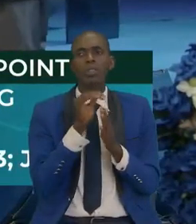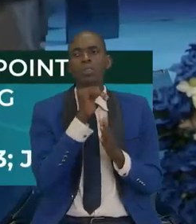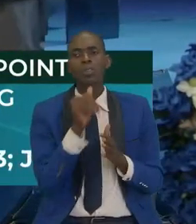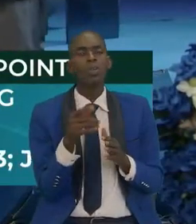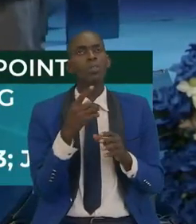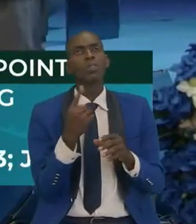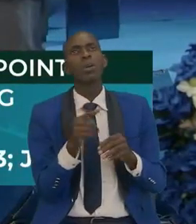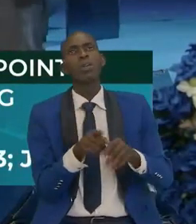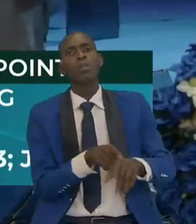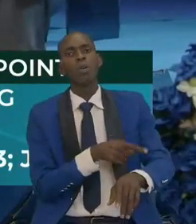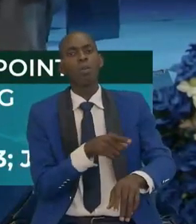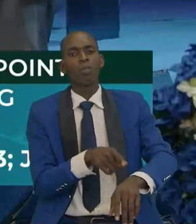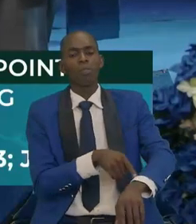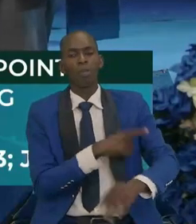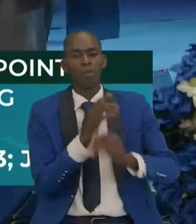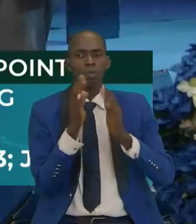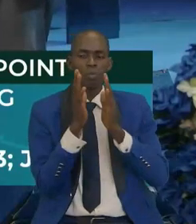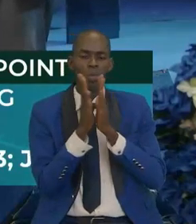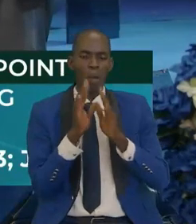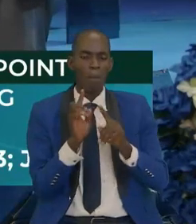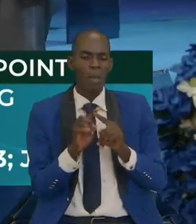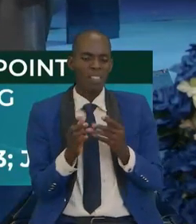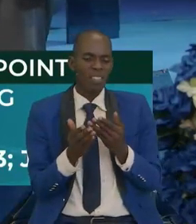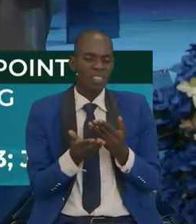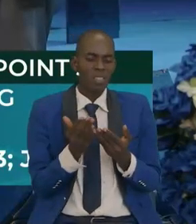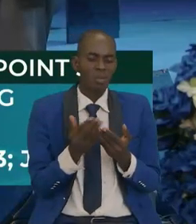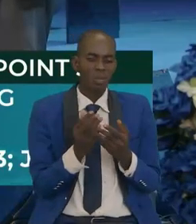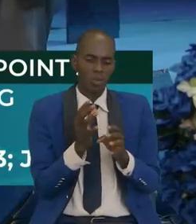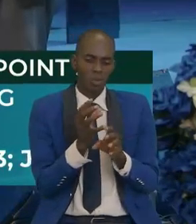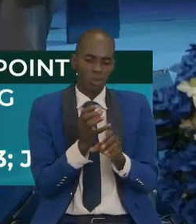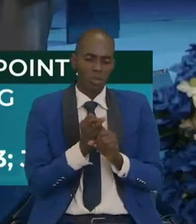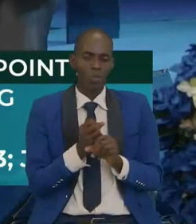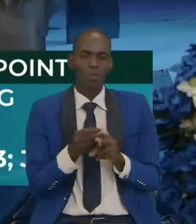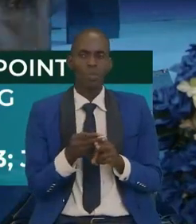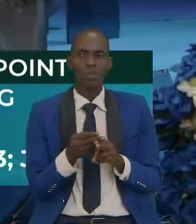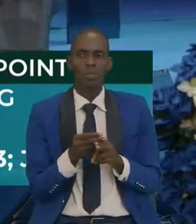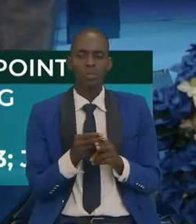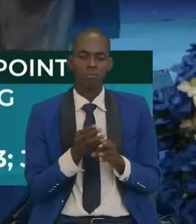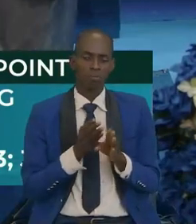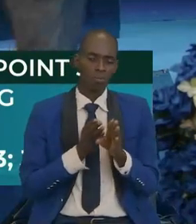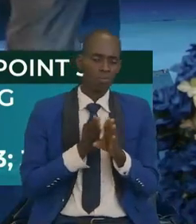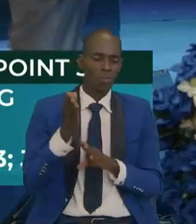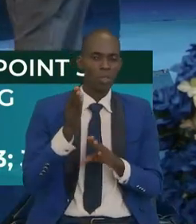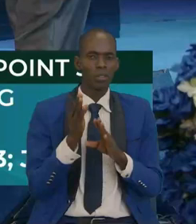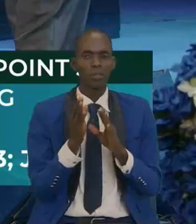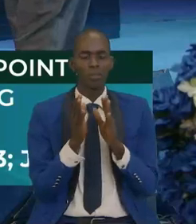prié? Pas une si longue prière. Une